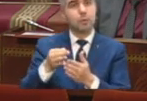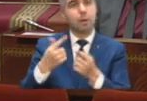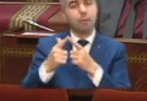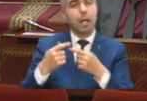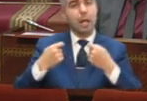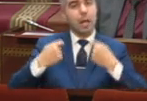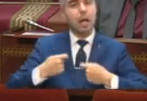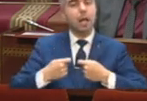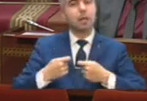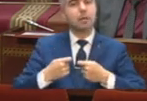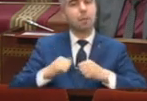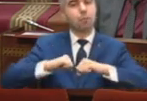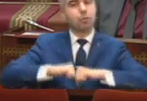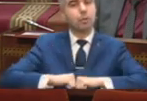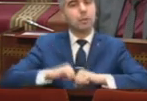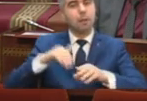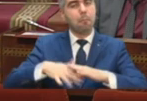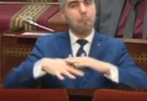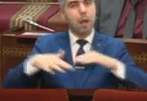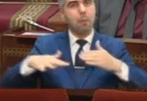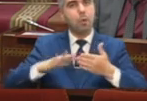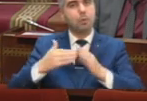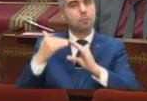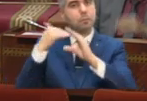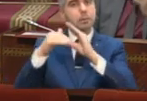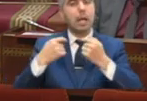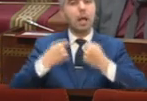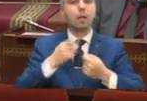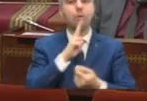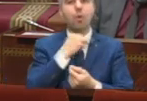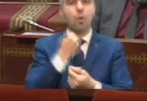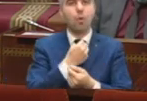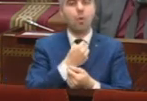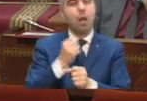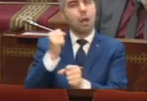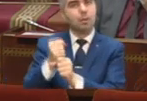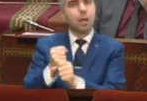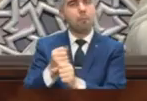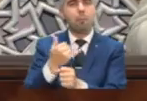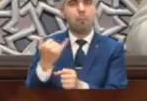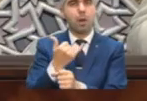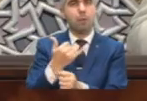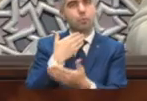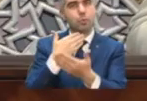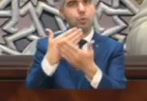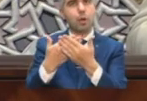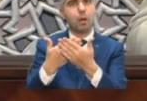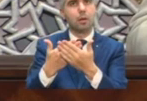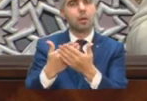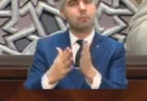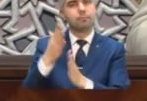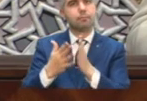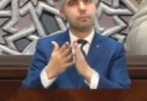المجلس أن تقوم بدورها وتراسل السيد رئيس الحكومة ليقوم بواجبه. شكرا لكم. شكرا السيد نائب المحترم. شكرا.